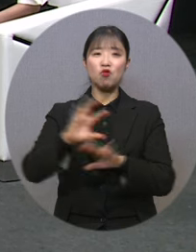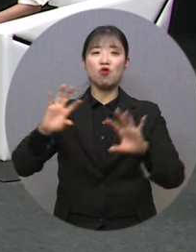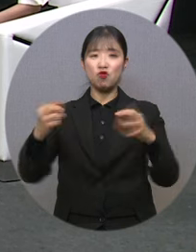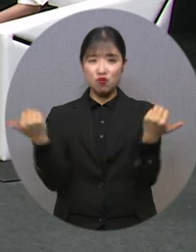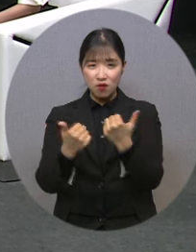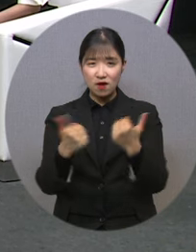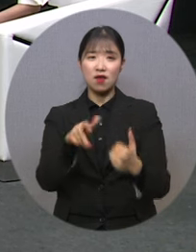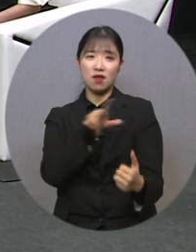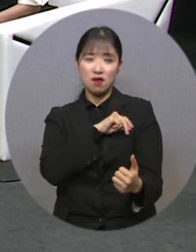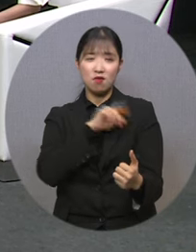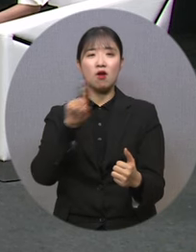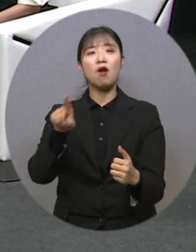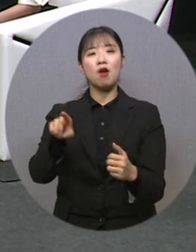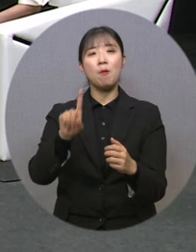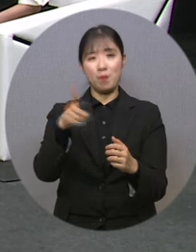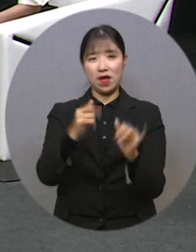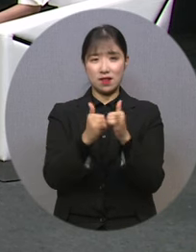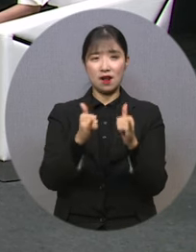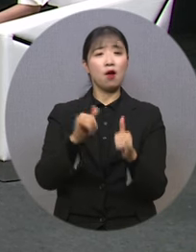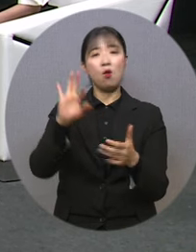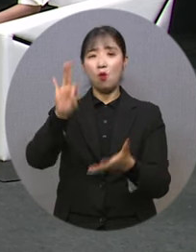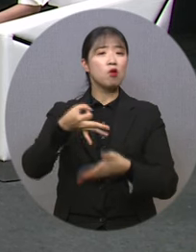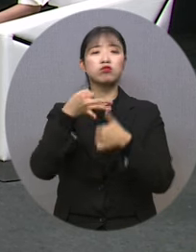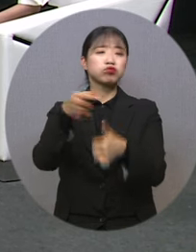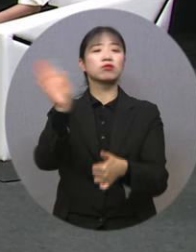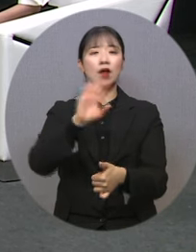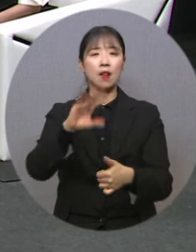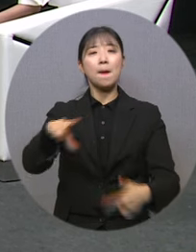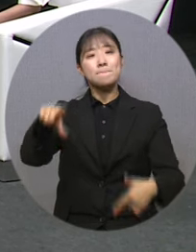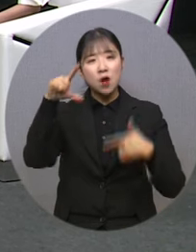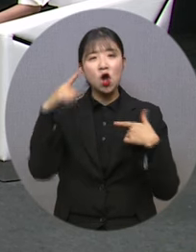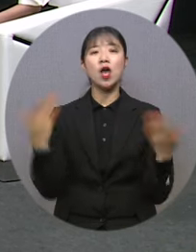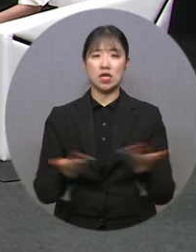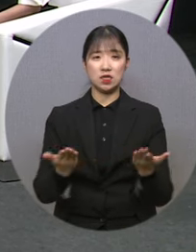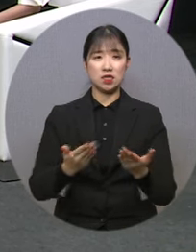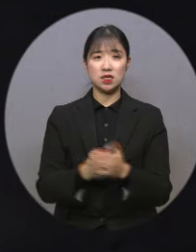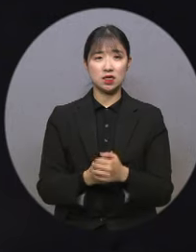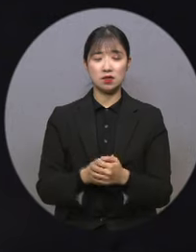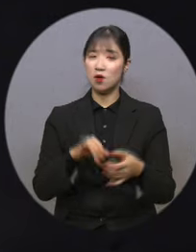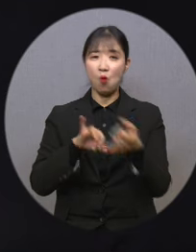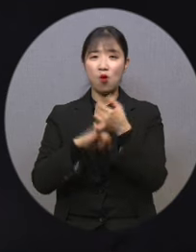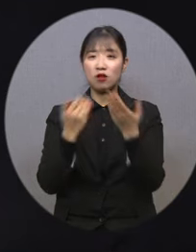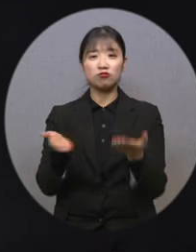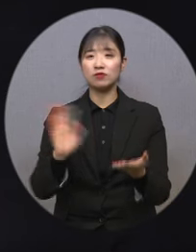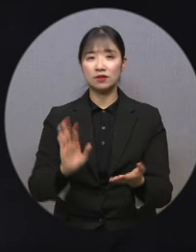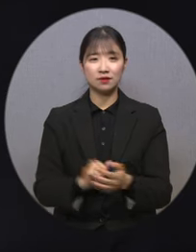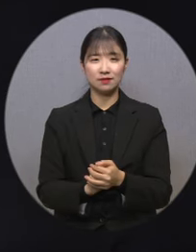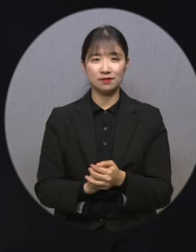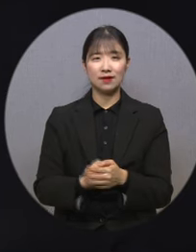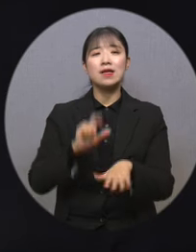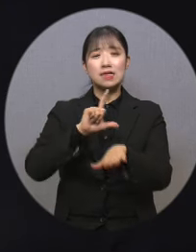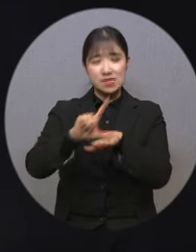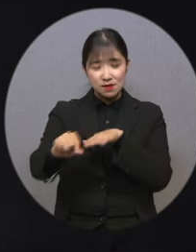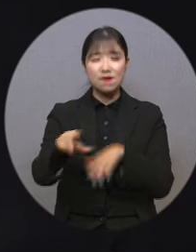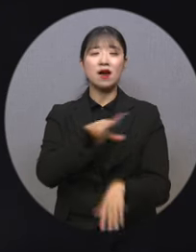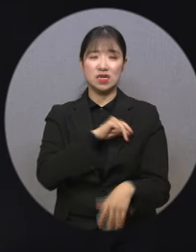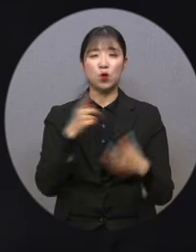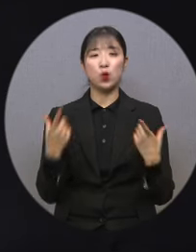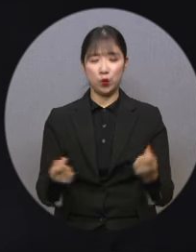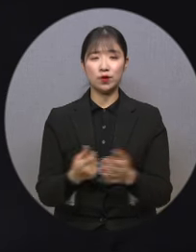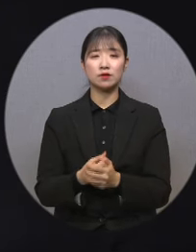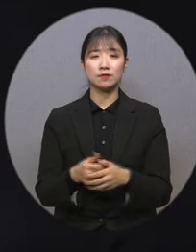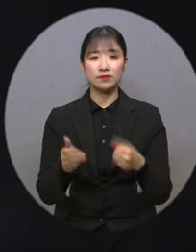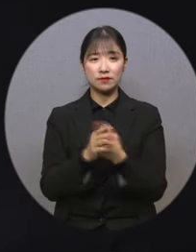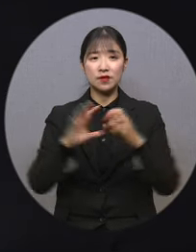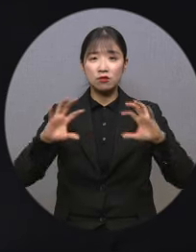뽑아가지고 월급 안 줍니다. 무보수예요. 명예직 보장은 없습니다. 물론 지방의원들도 마찬가지.